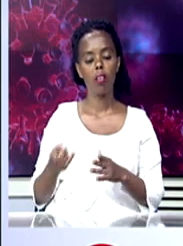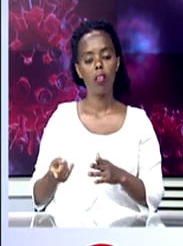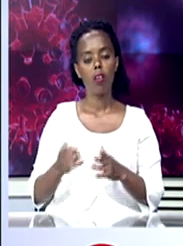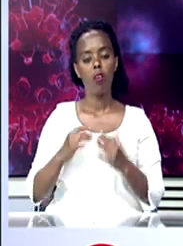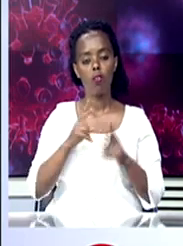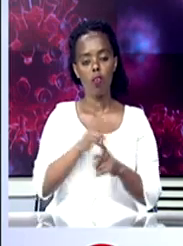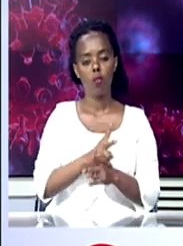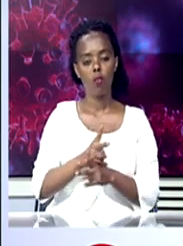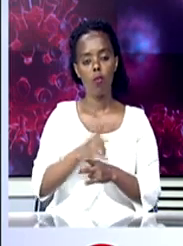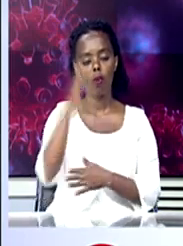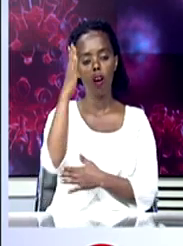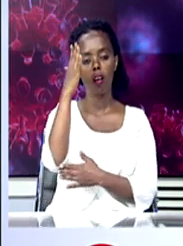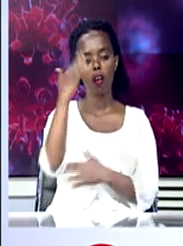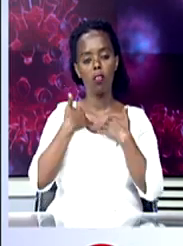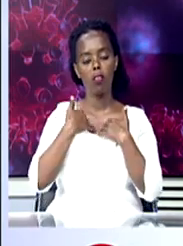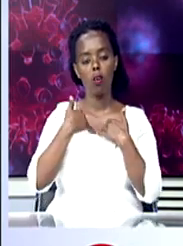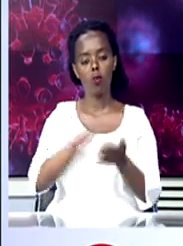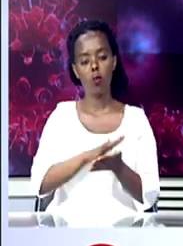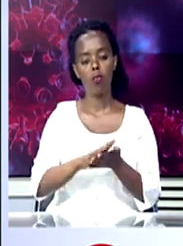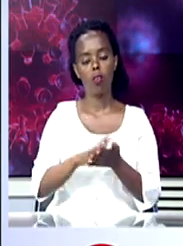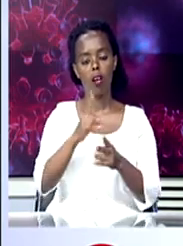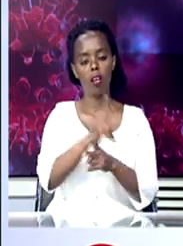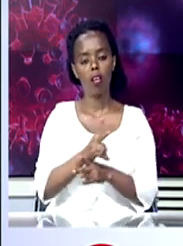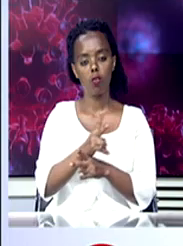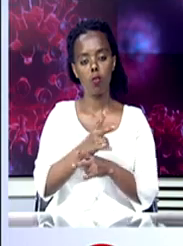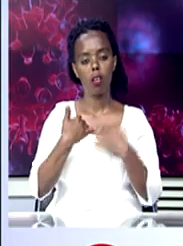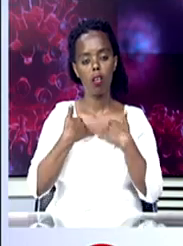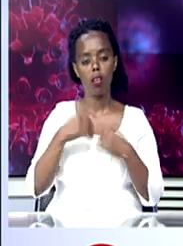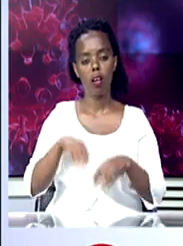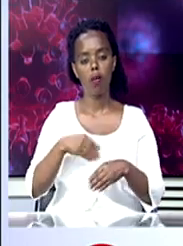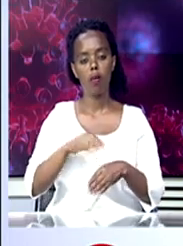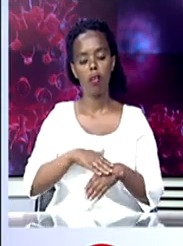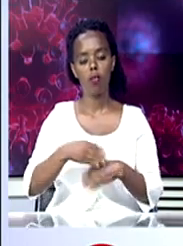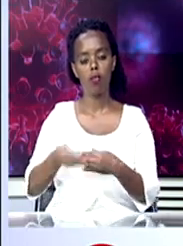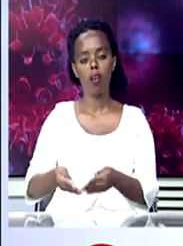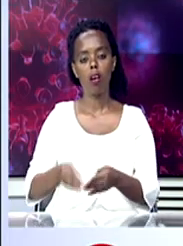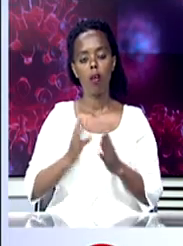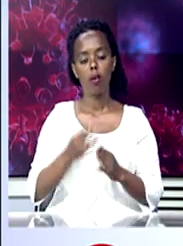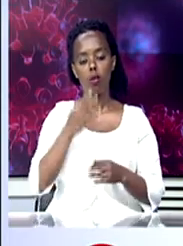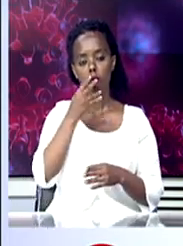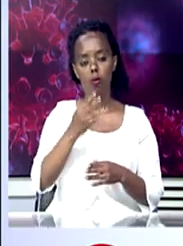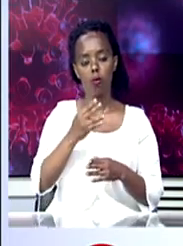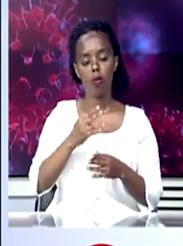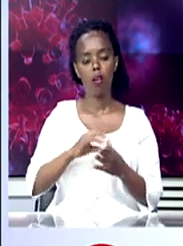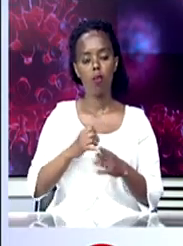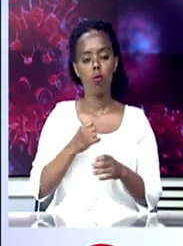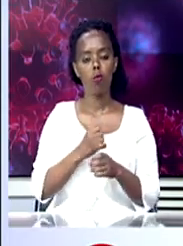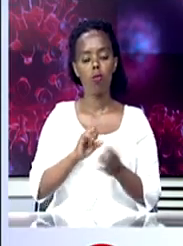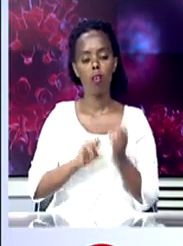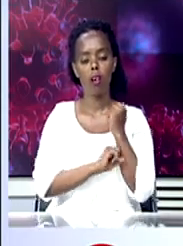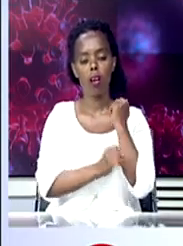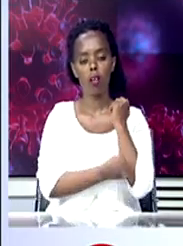eeguu fi waaqa kadhachuun qulqullina isaa eeggachuu akka qabus dhaamanii koreen tola ooltummaan hundaa'ee hojiiwwan